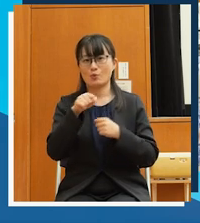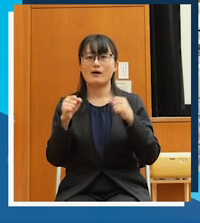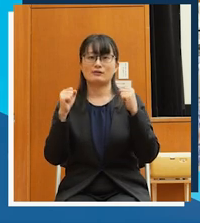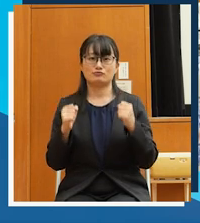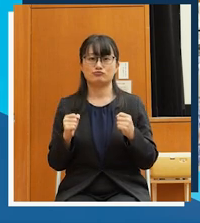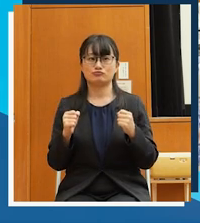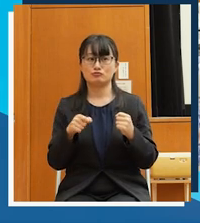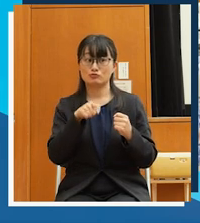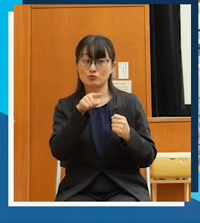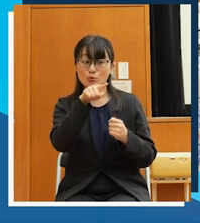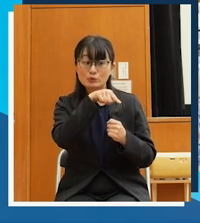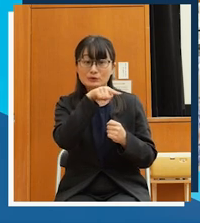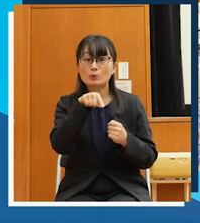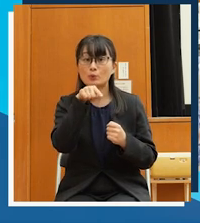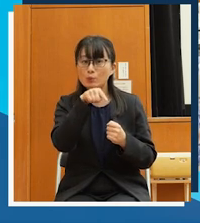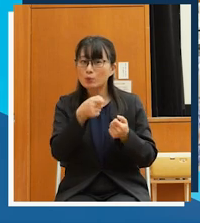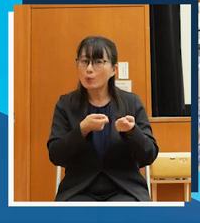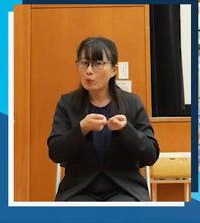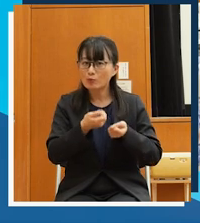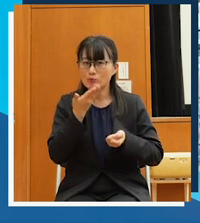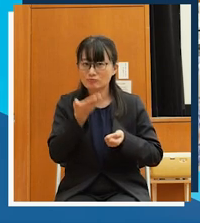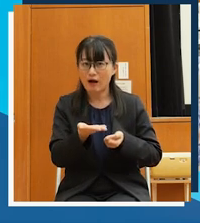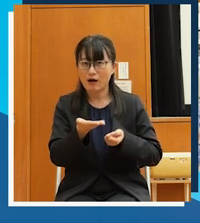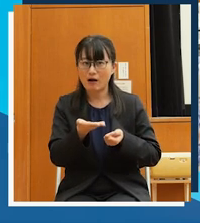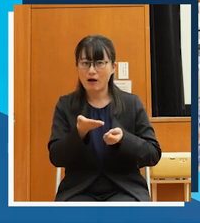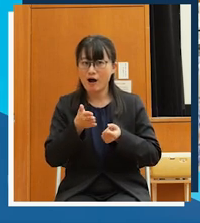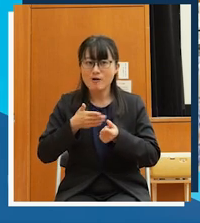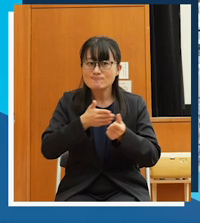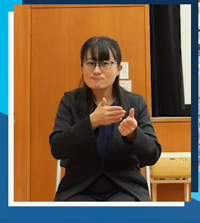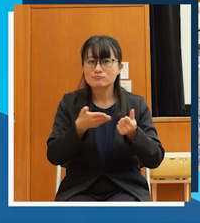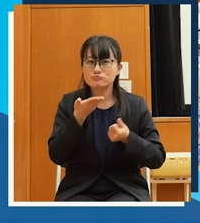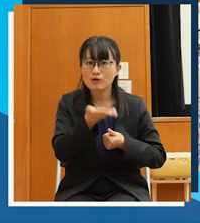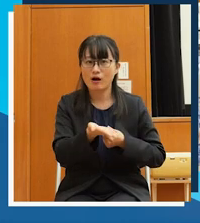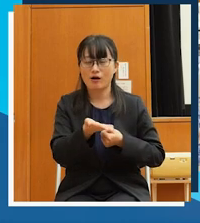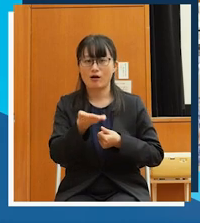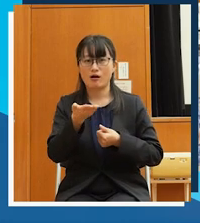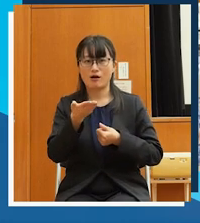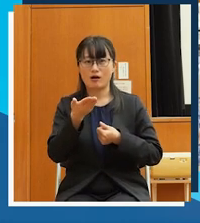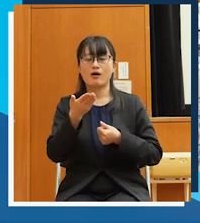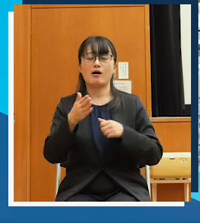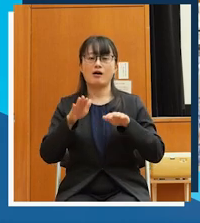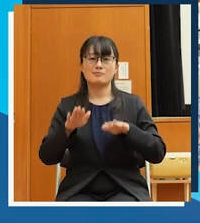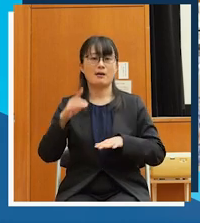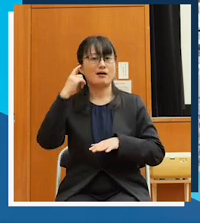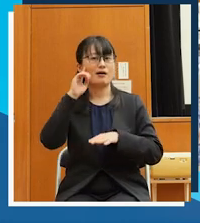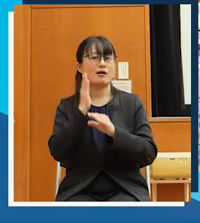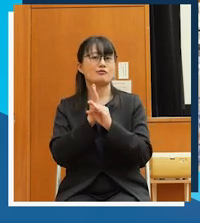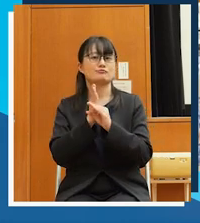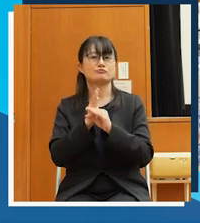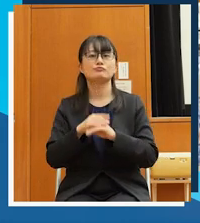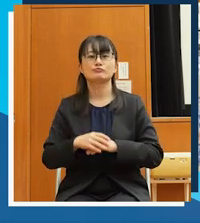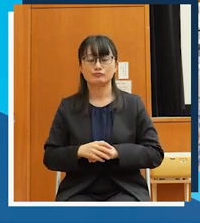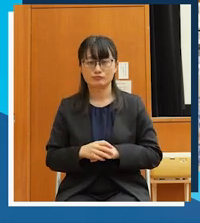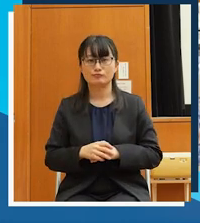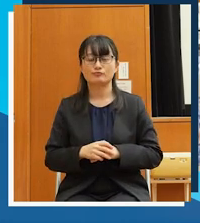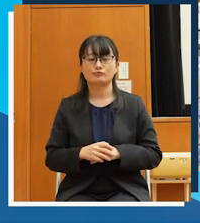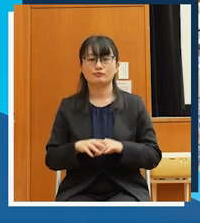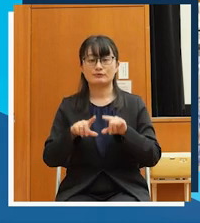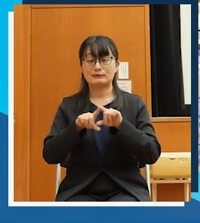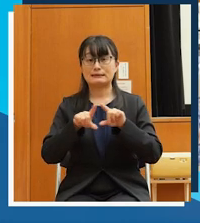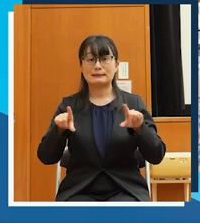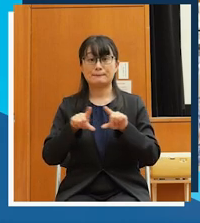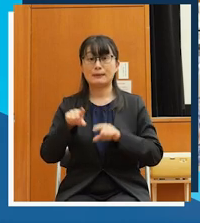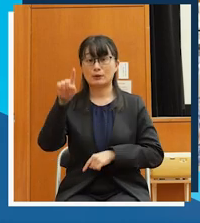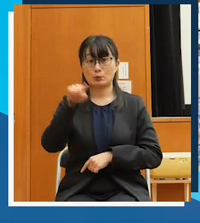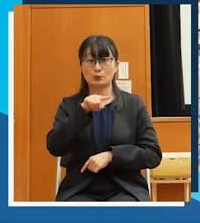をどう動かしていくか私たちはそのあの方策をえ今考えていますそれから一般の人